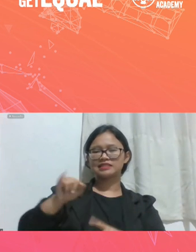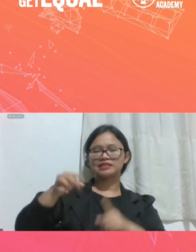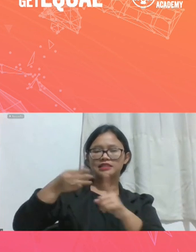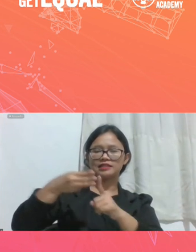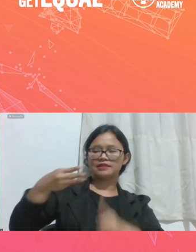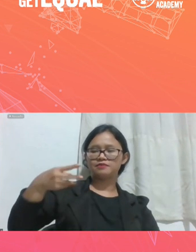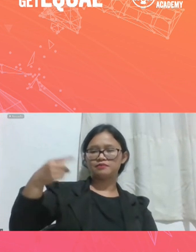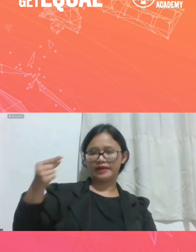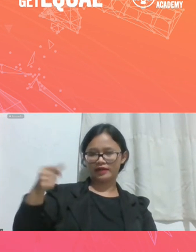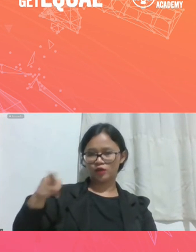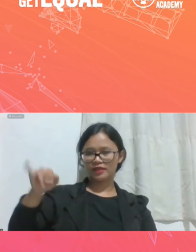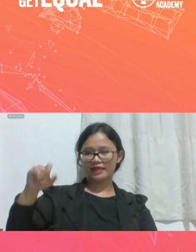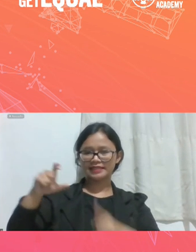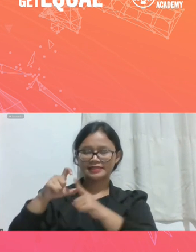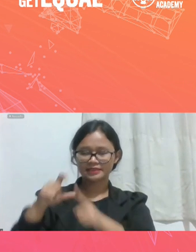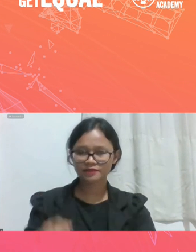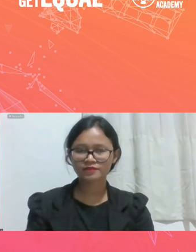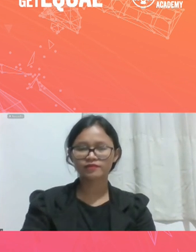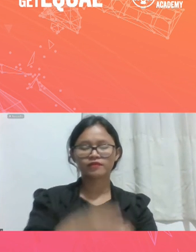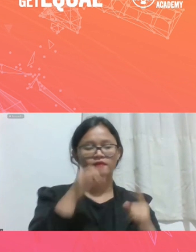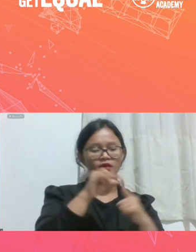Oke, baik, ya. Teman-teman, diulangin lagi, ya.